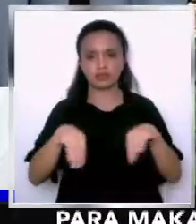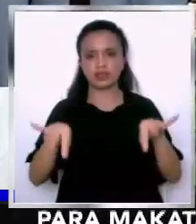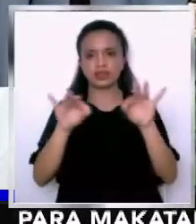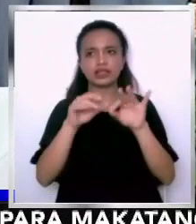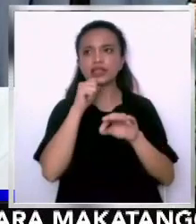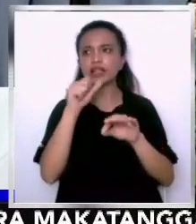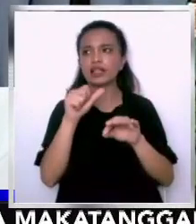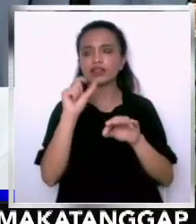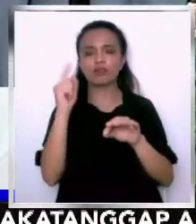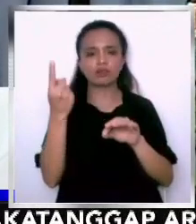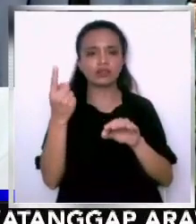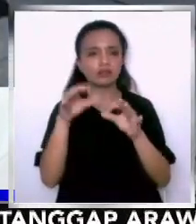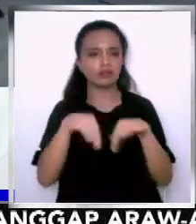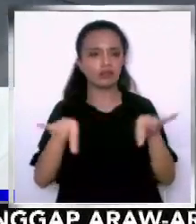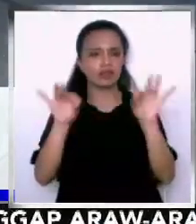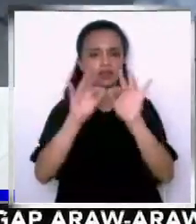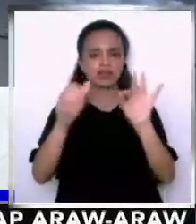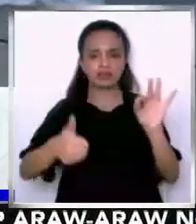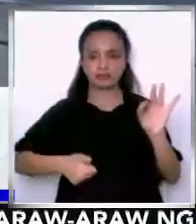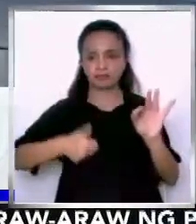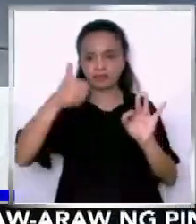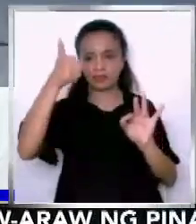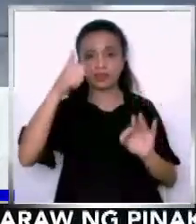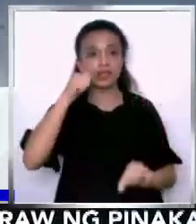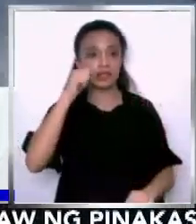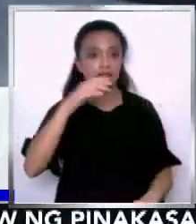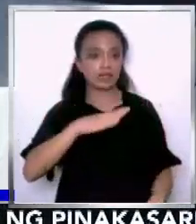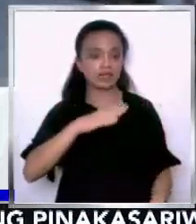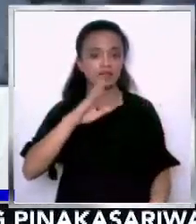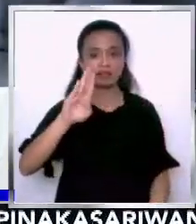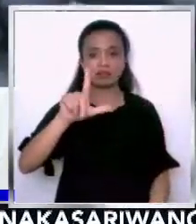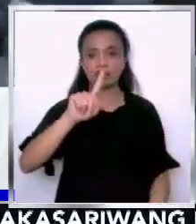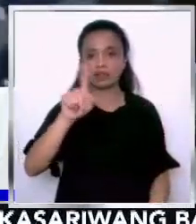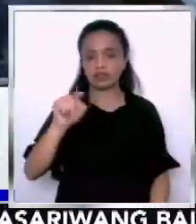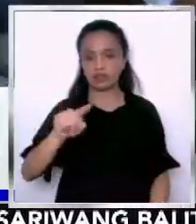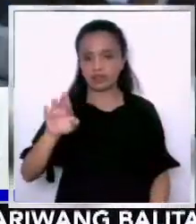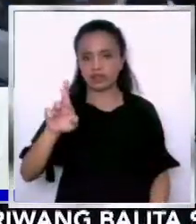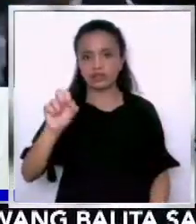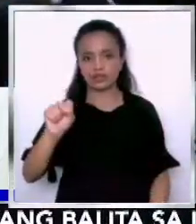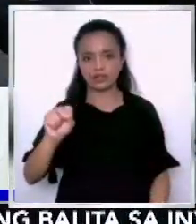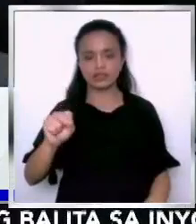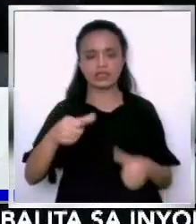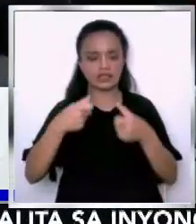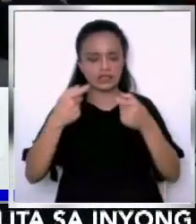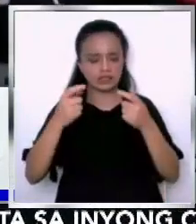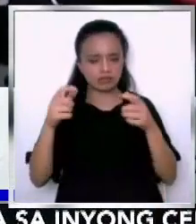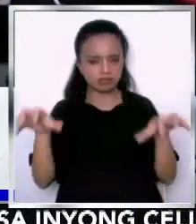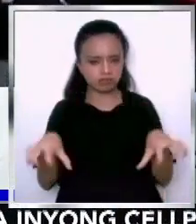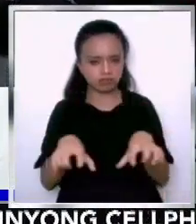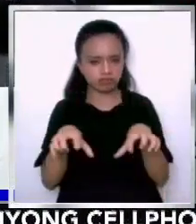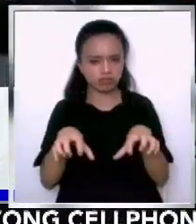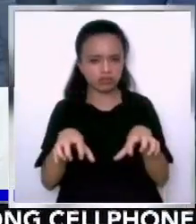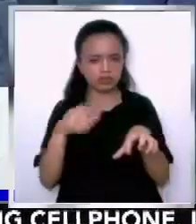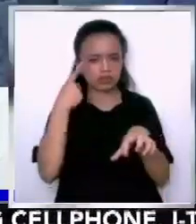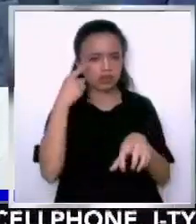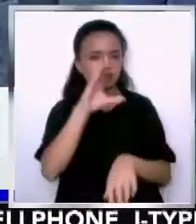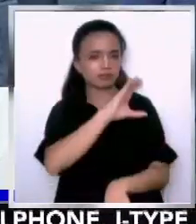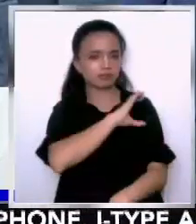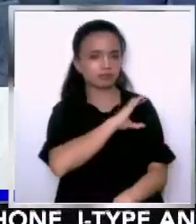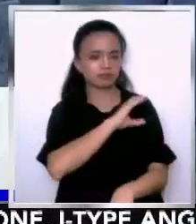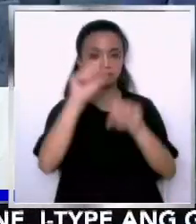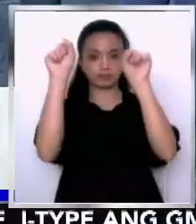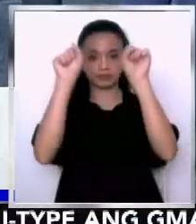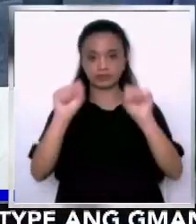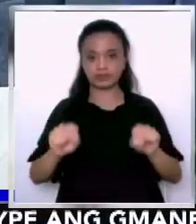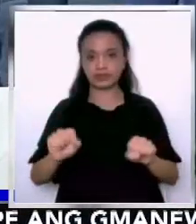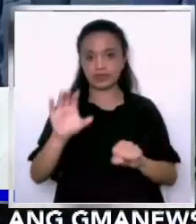sisikapin daw ng Lady Blazers na makuhang muli ang championship sa NCAA Season 98 na ipapalabas pa rin